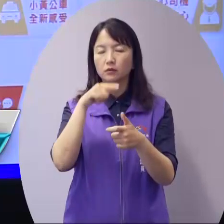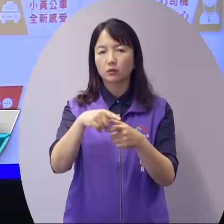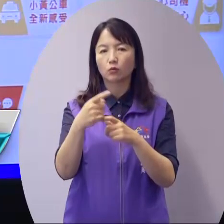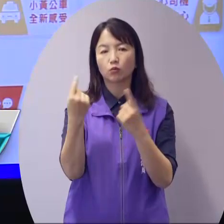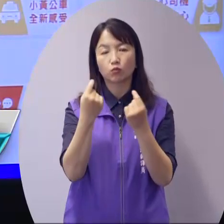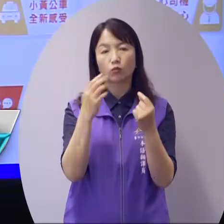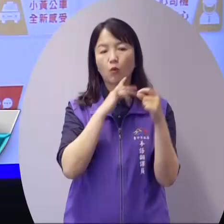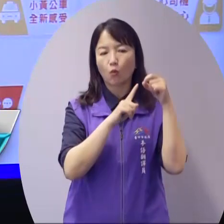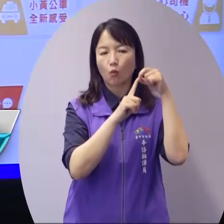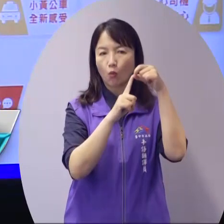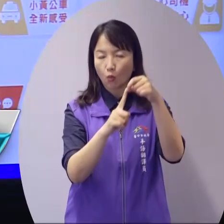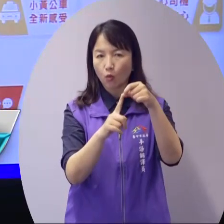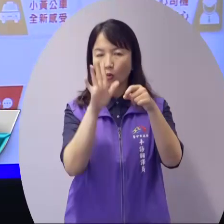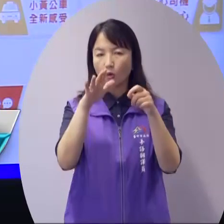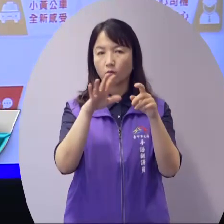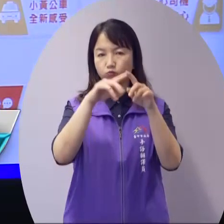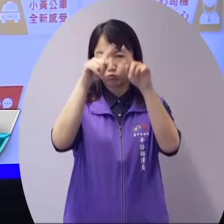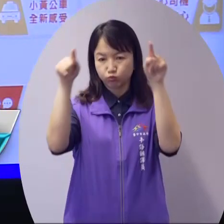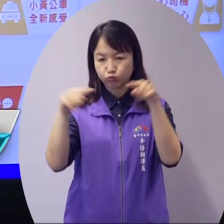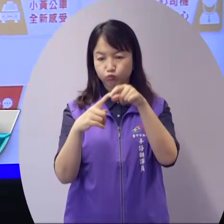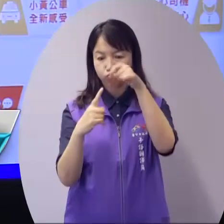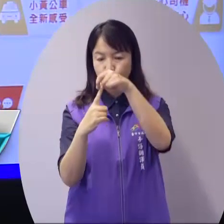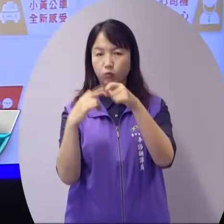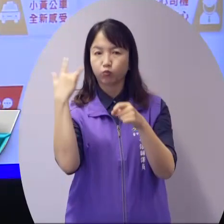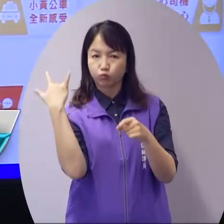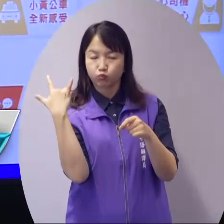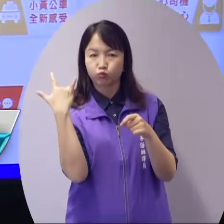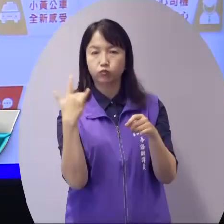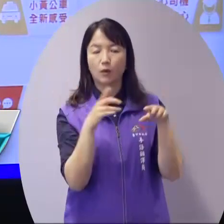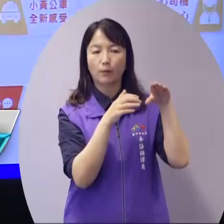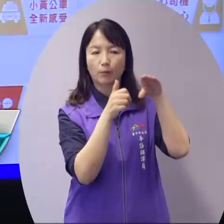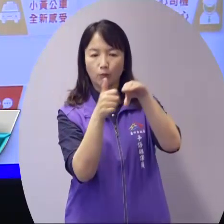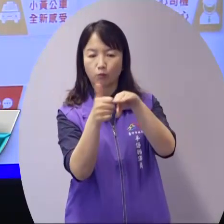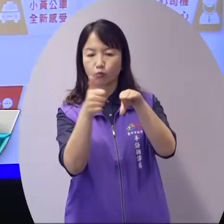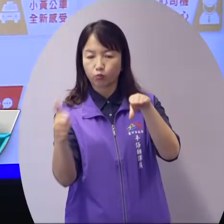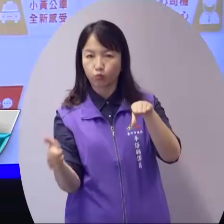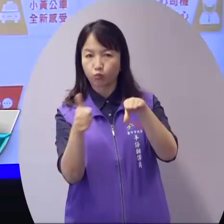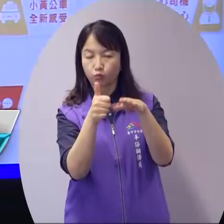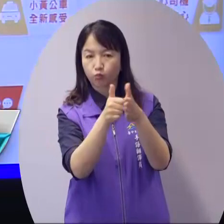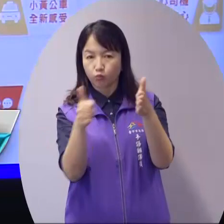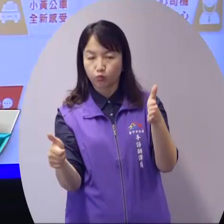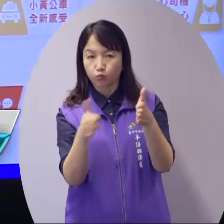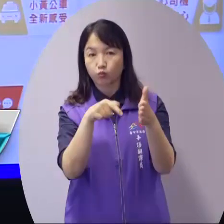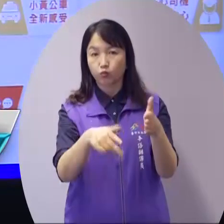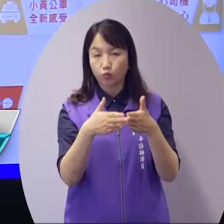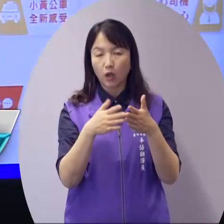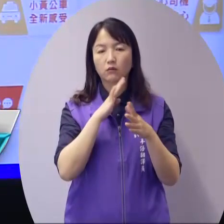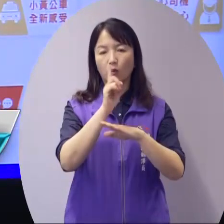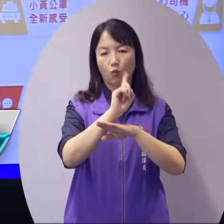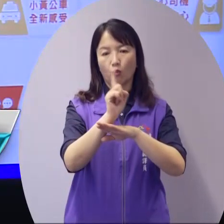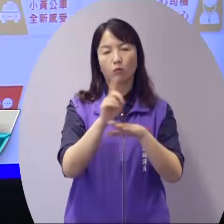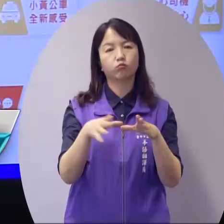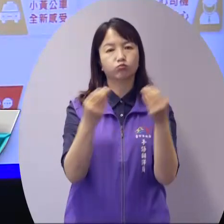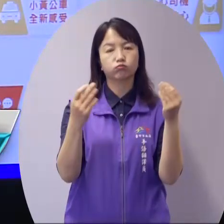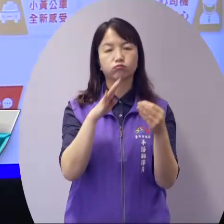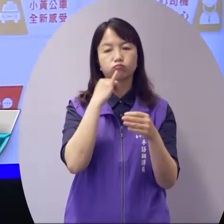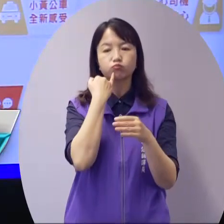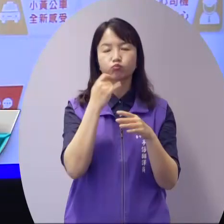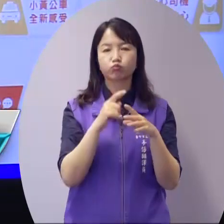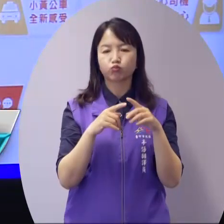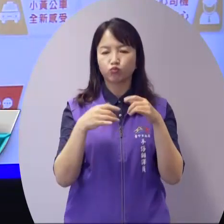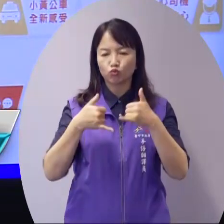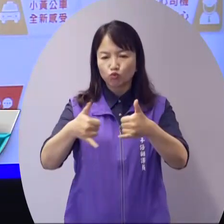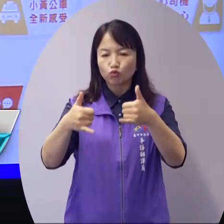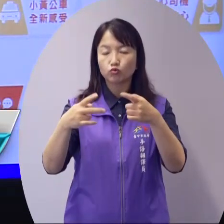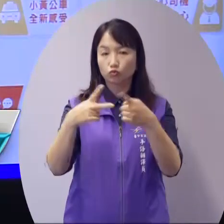块像公车我们都会有站牌，必须要在站牌等车、站牌下车，那因为这些小黄公车进到某些区域 它的